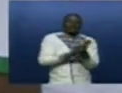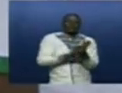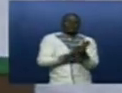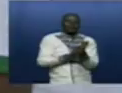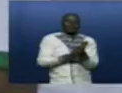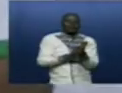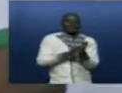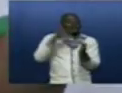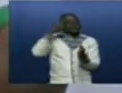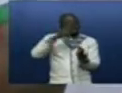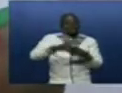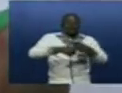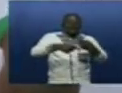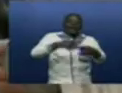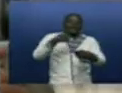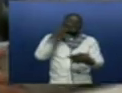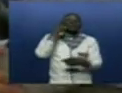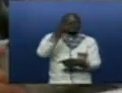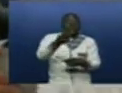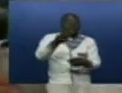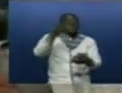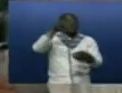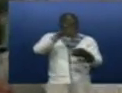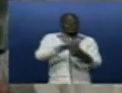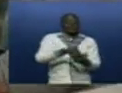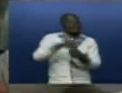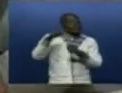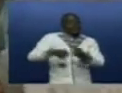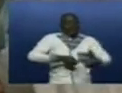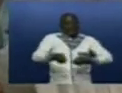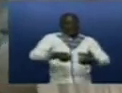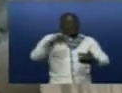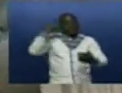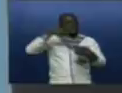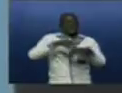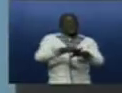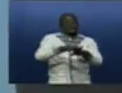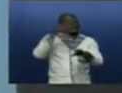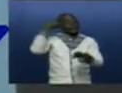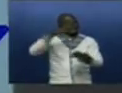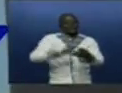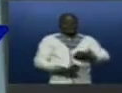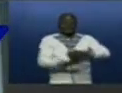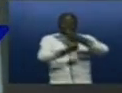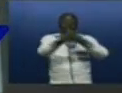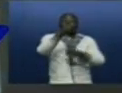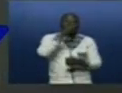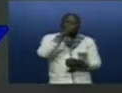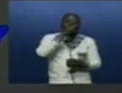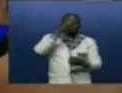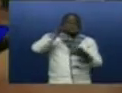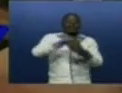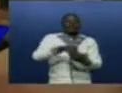est allée aussi s'imprégner du contenu et des stratégies d'intervention du projet de sécurité alimentaire dans l'est du